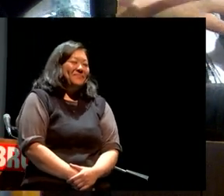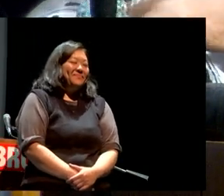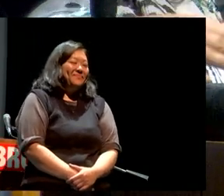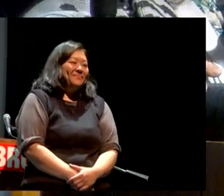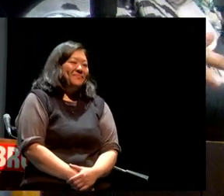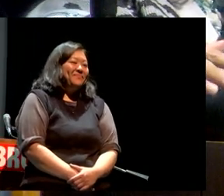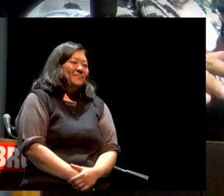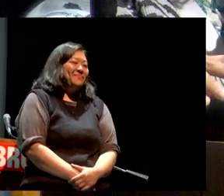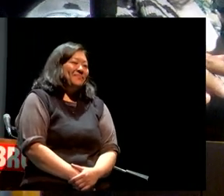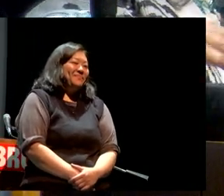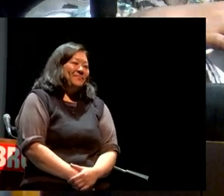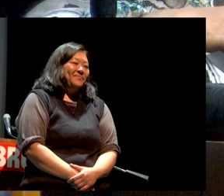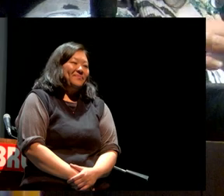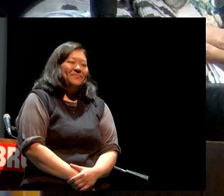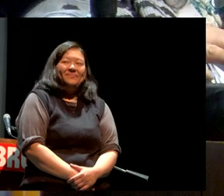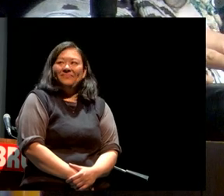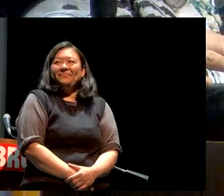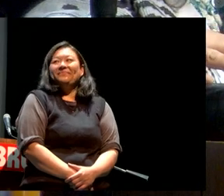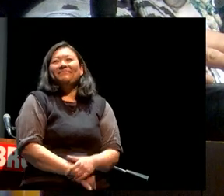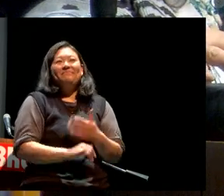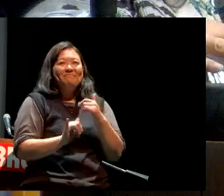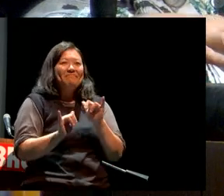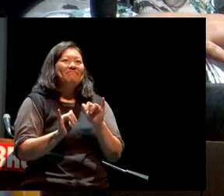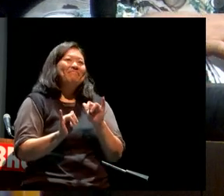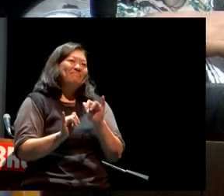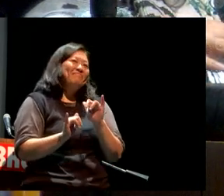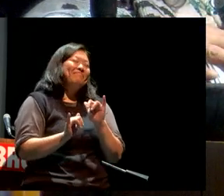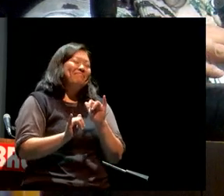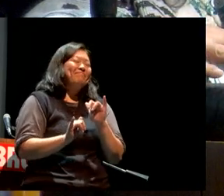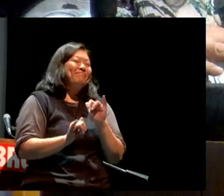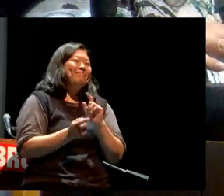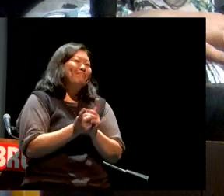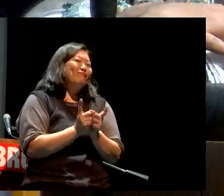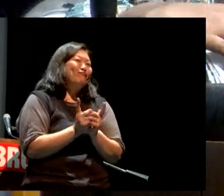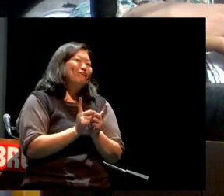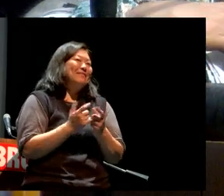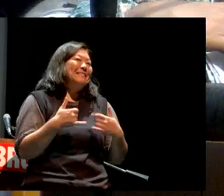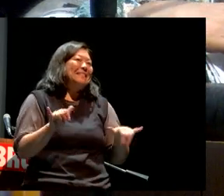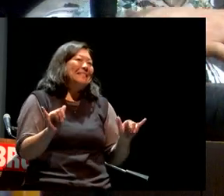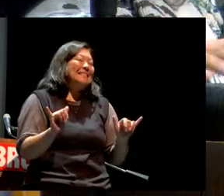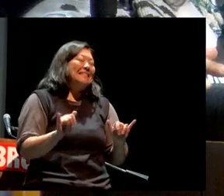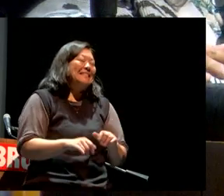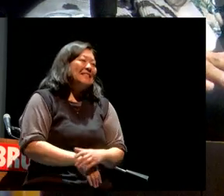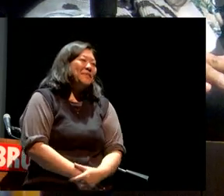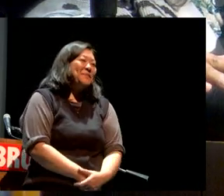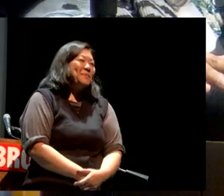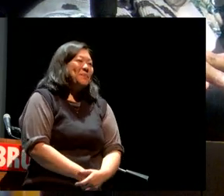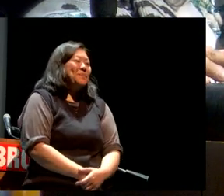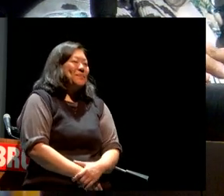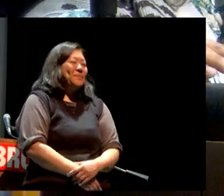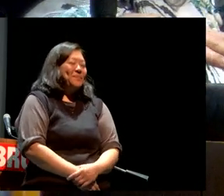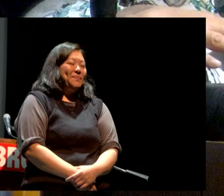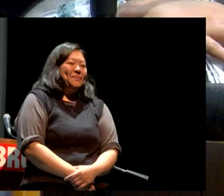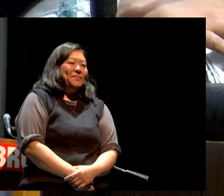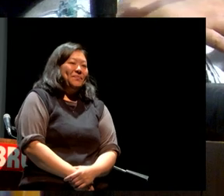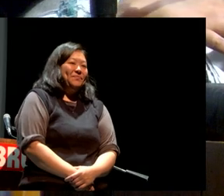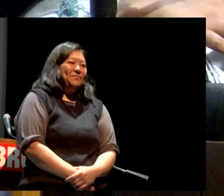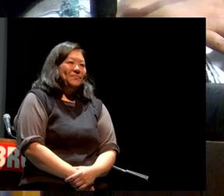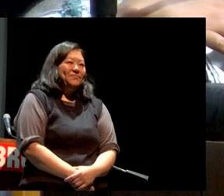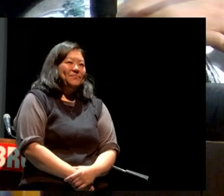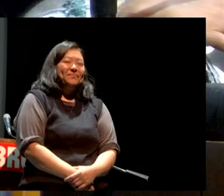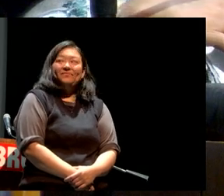で溶けちゃったんですよ。なくなっちゃった。僕は随分投資したのに全部無に帰したっていう、結構僕アンフェア